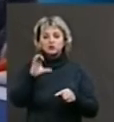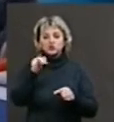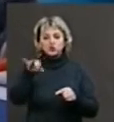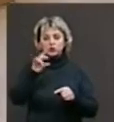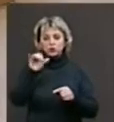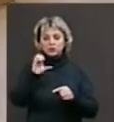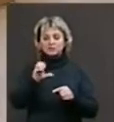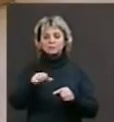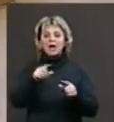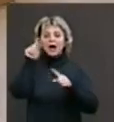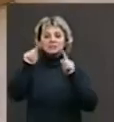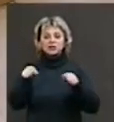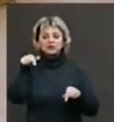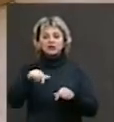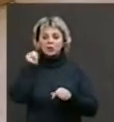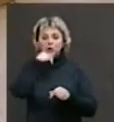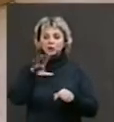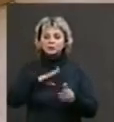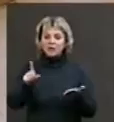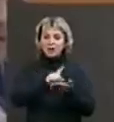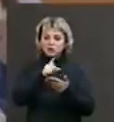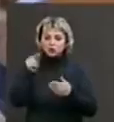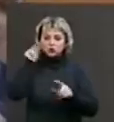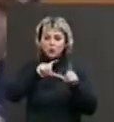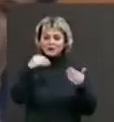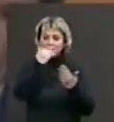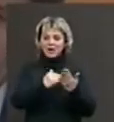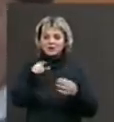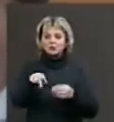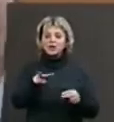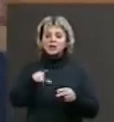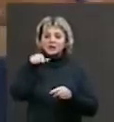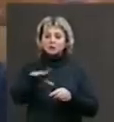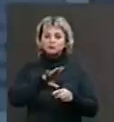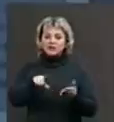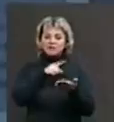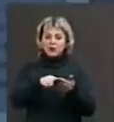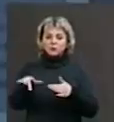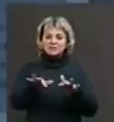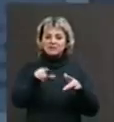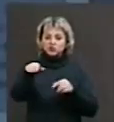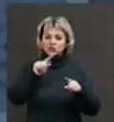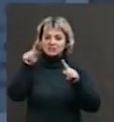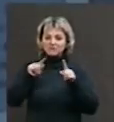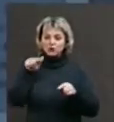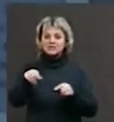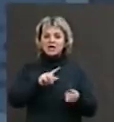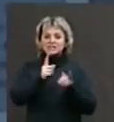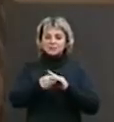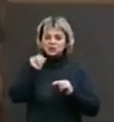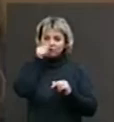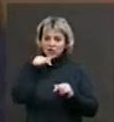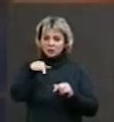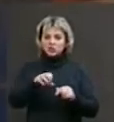Сириус. Астрономия, кстати, в этом году стала обязательной в школьной программе. В лабораторной были вопросы по движению звезд, смене времен года,